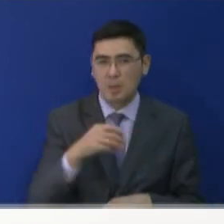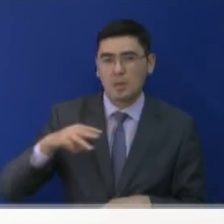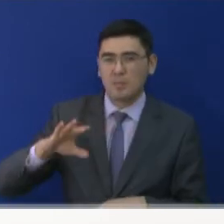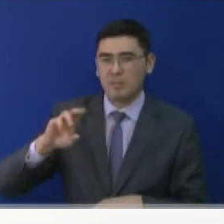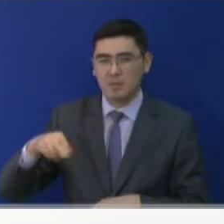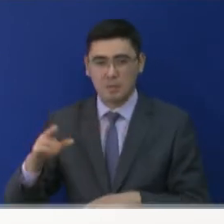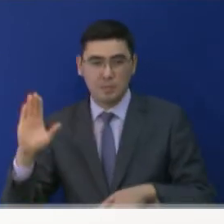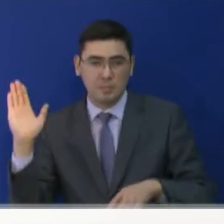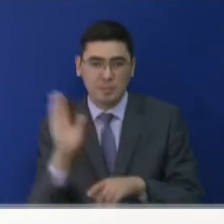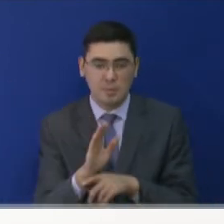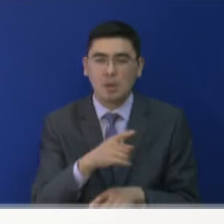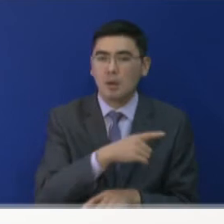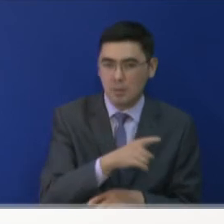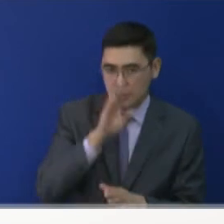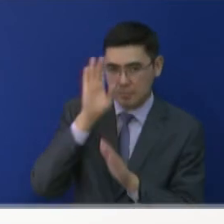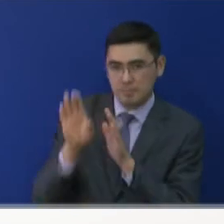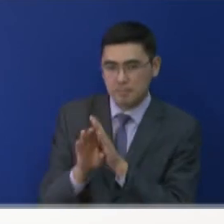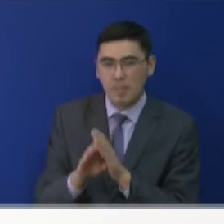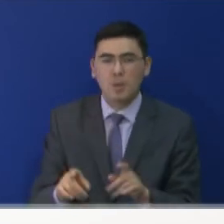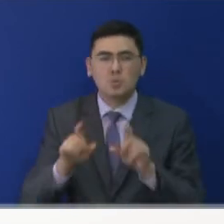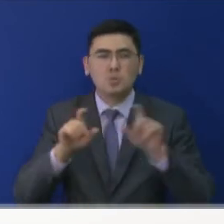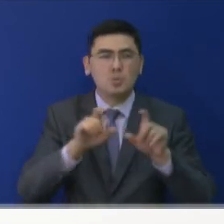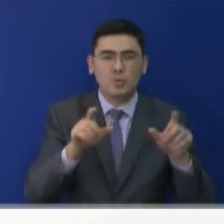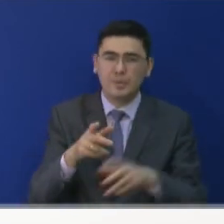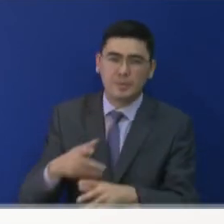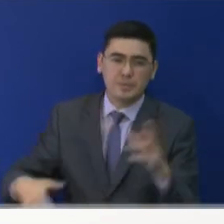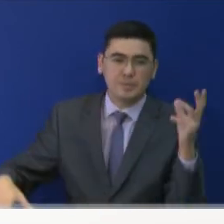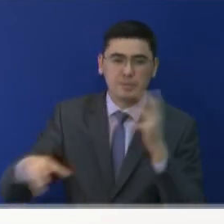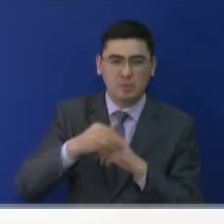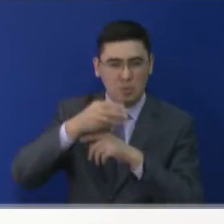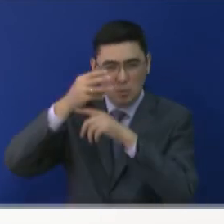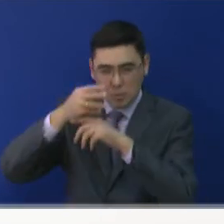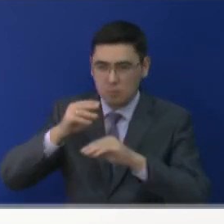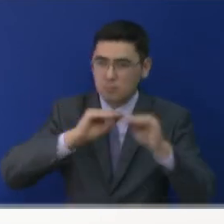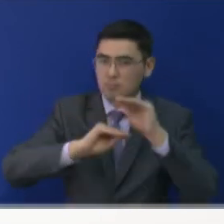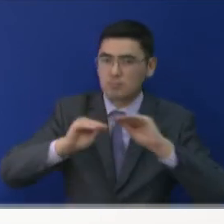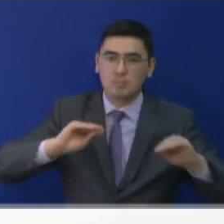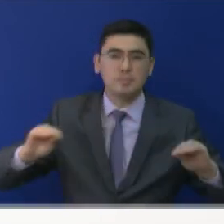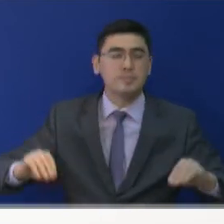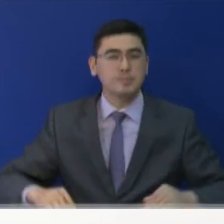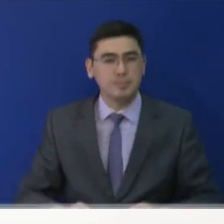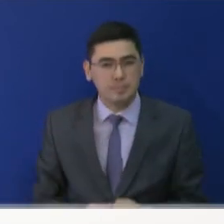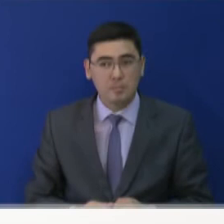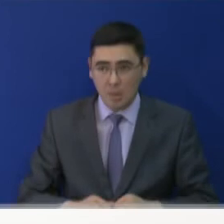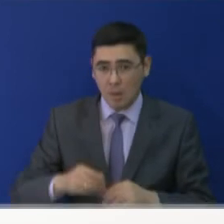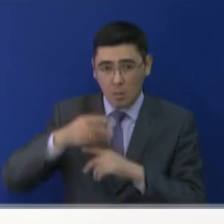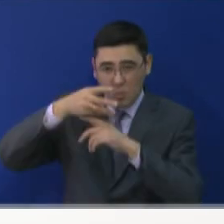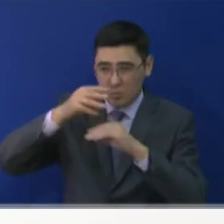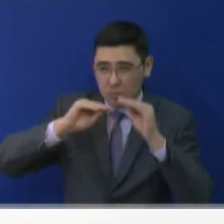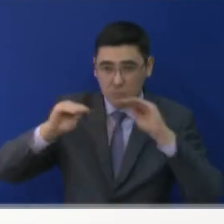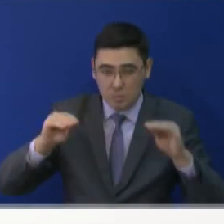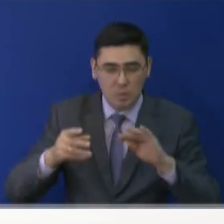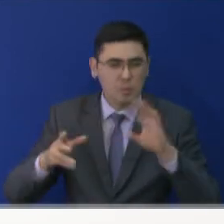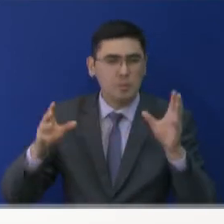бұйрықтарына сәйкес білім мекемелерін бейнебақылау жүйелерімен жабдықтау бойынша нақты талаптар белгіленген. Орнатылған бейне камералар барлық